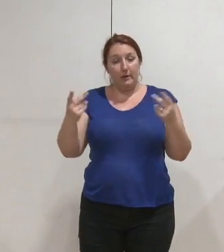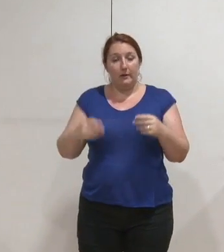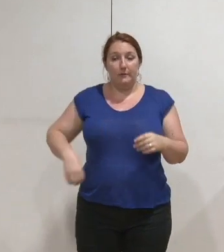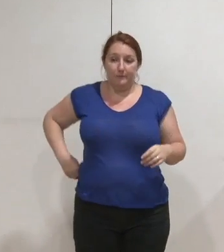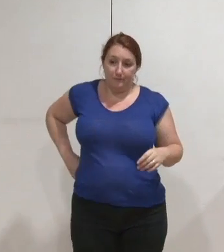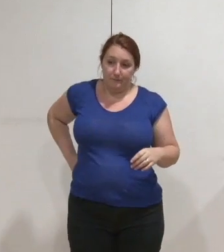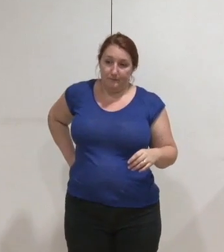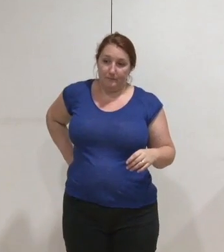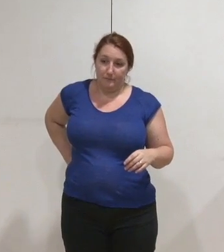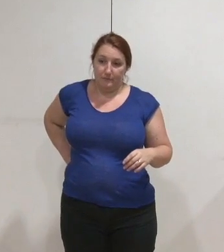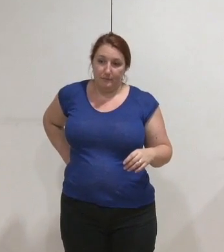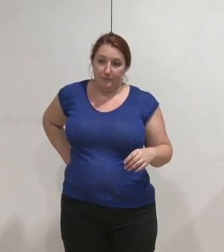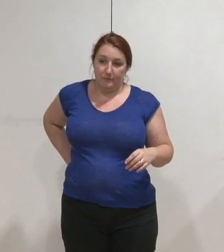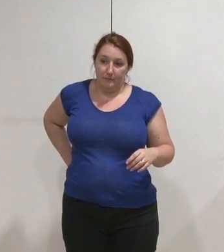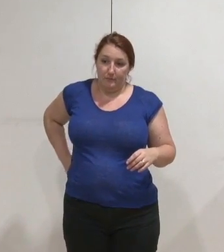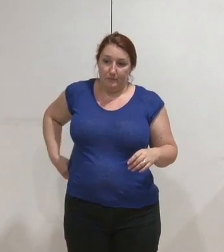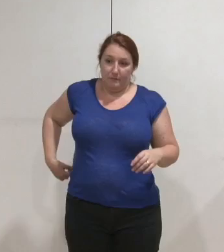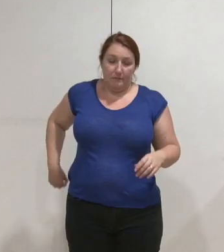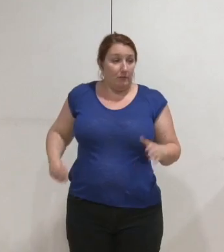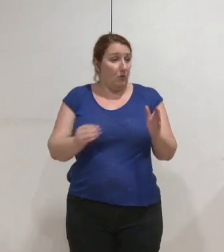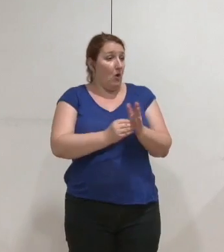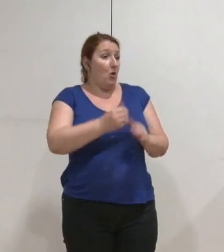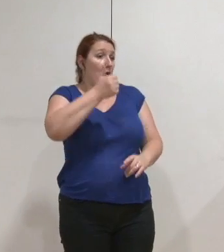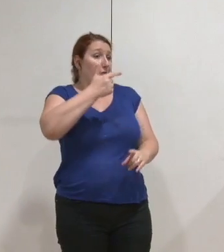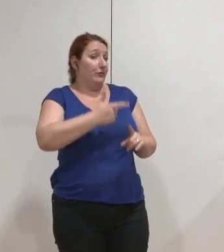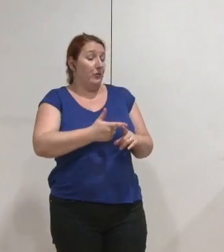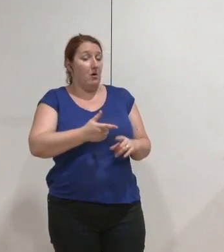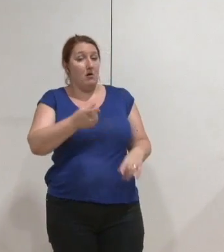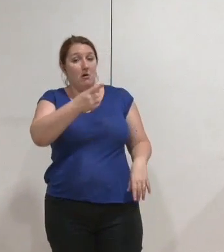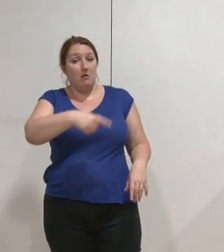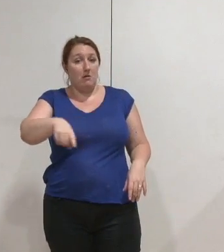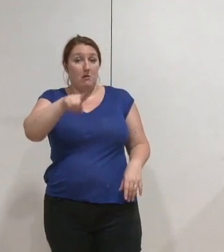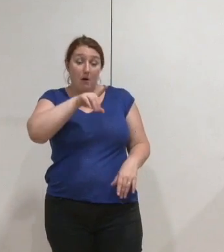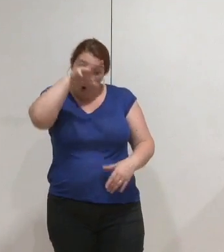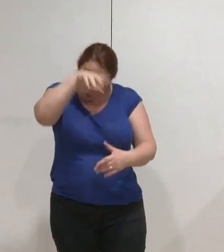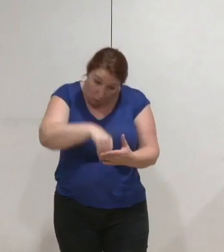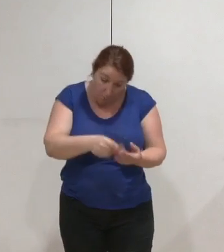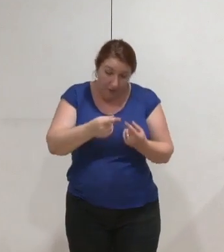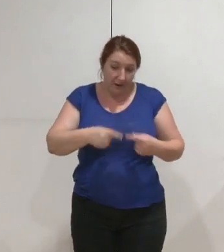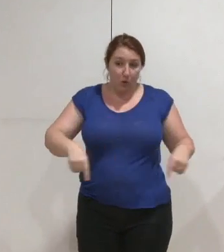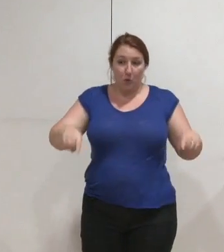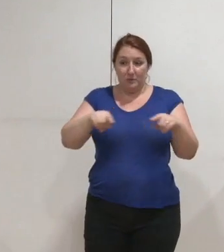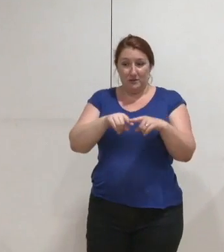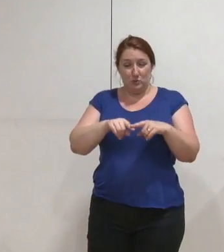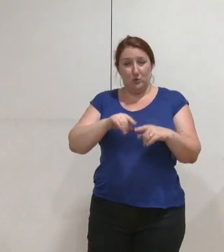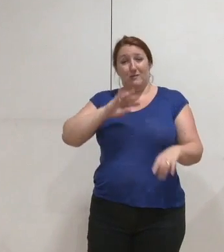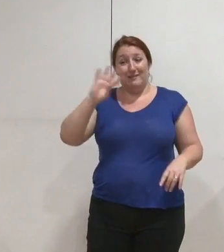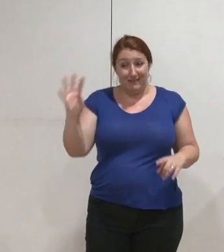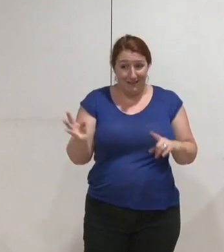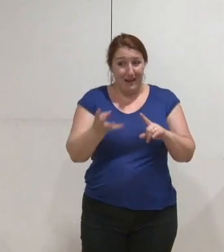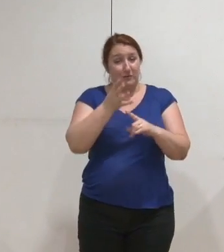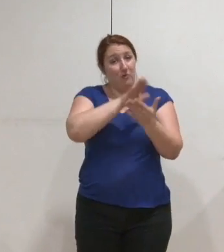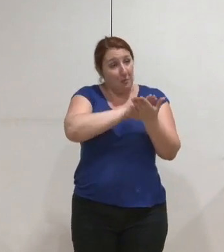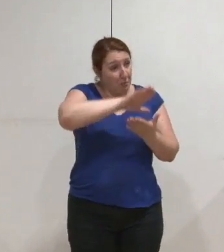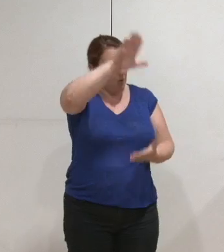nonobstant que une fois de plus vous n avez pris y compris en commission pour la 4è fois l'engagement de nous